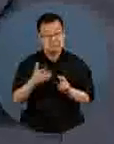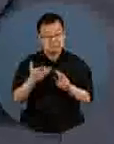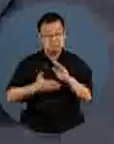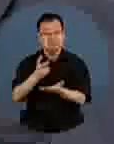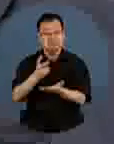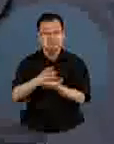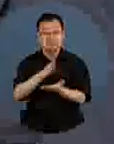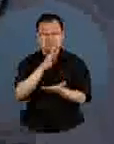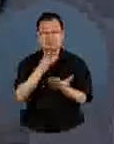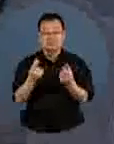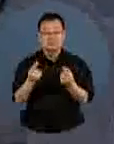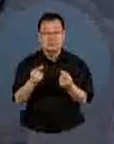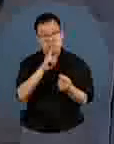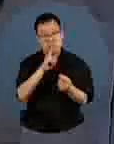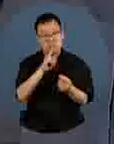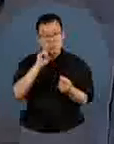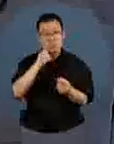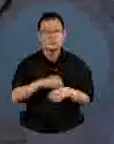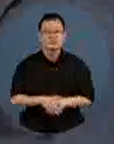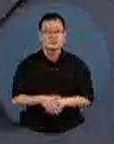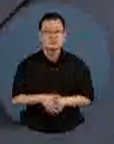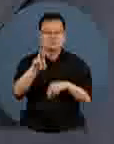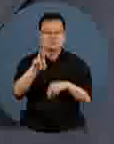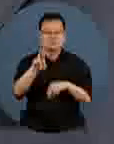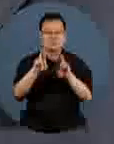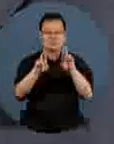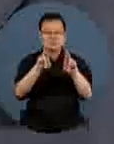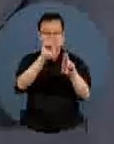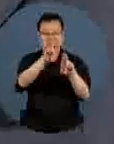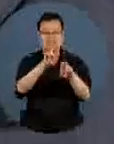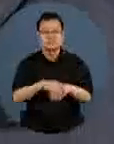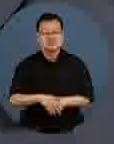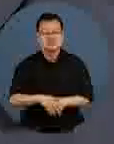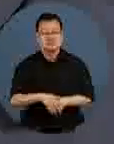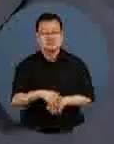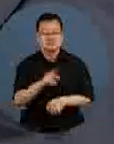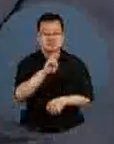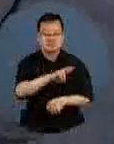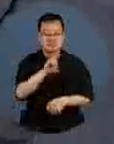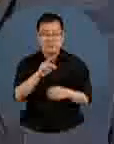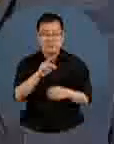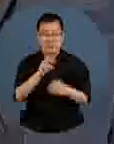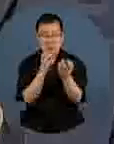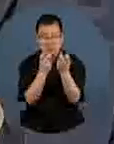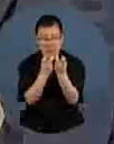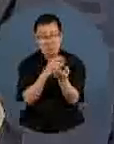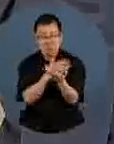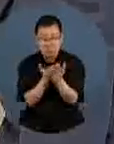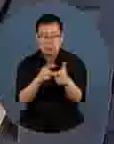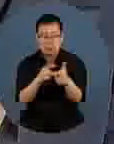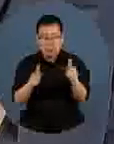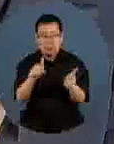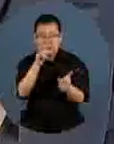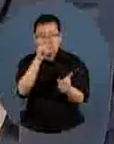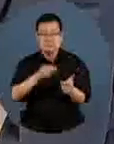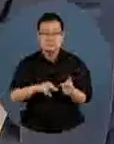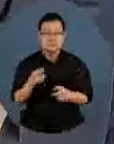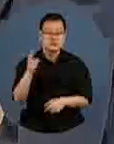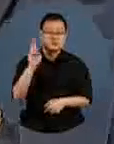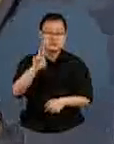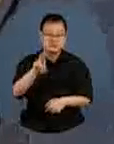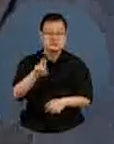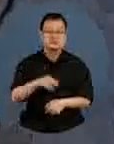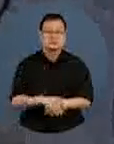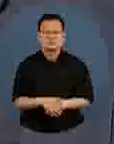없습니다. 자, 여기서 협곡을 갔어요. 네, 뭐 여기서 삼삼 뛰어들거나 양걸 치마거나 뛰어나거나 여러 가지가 있는데 네. 다시 원위치로 돌아가서